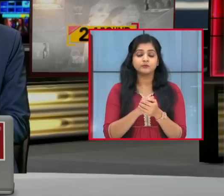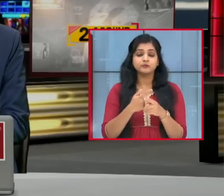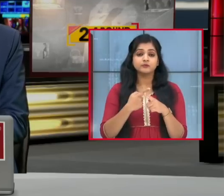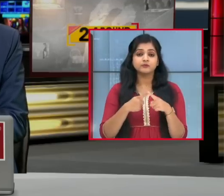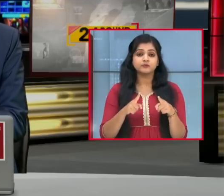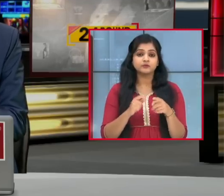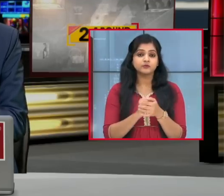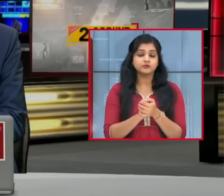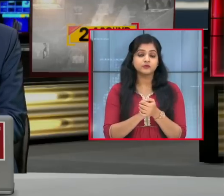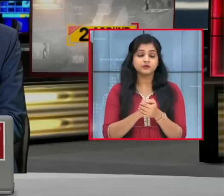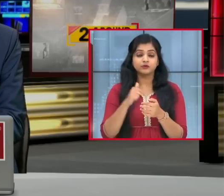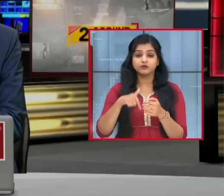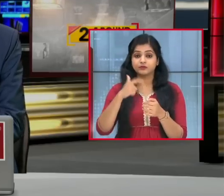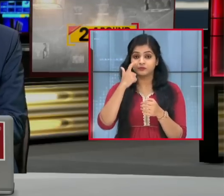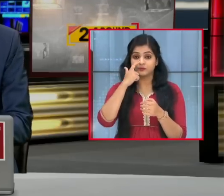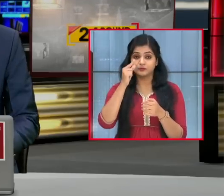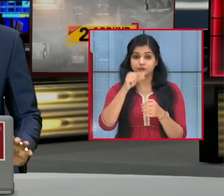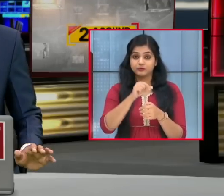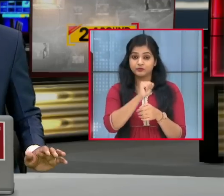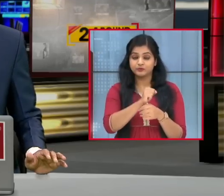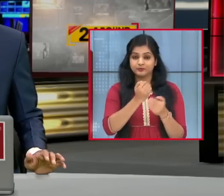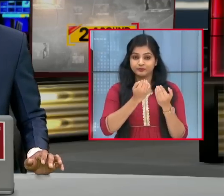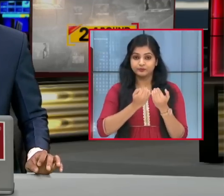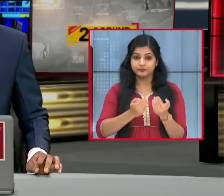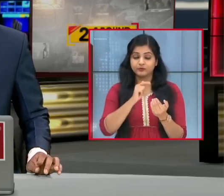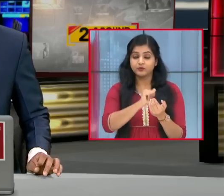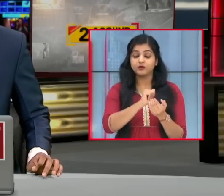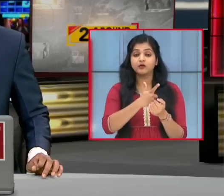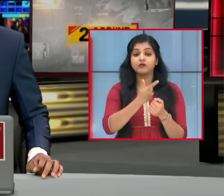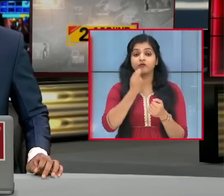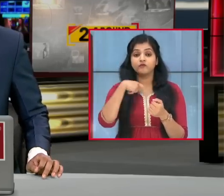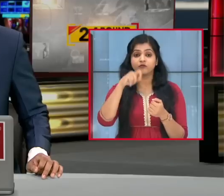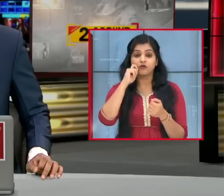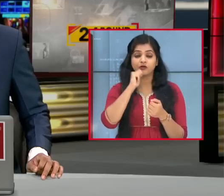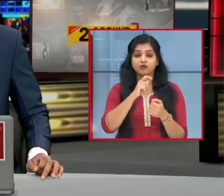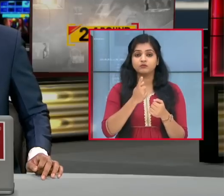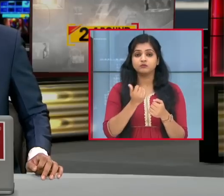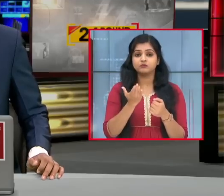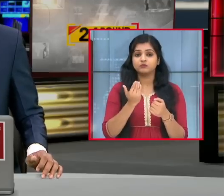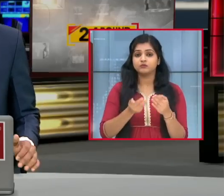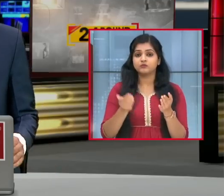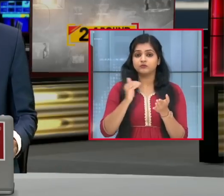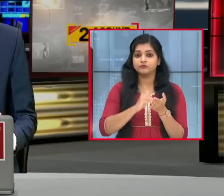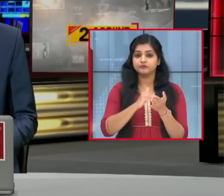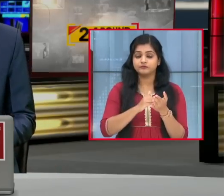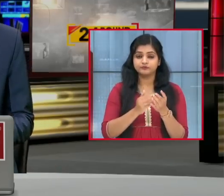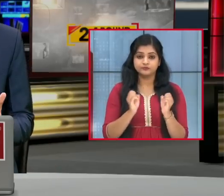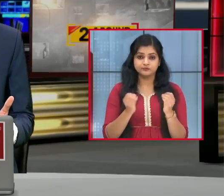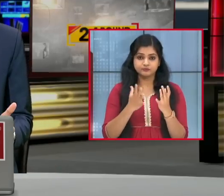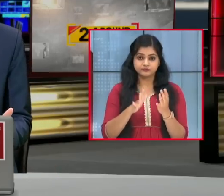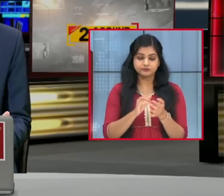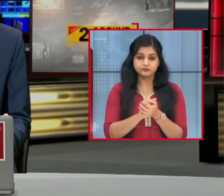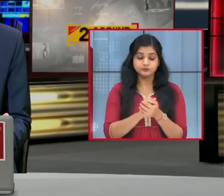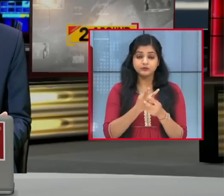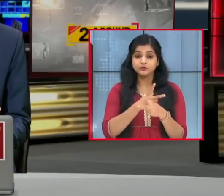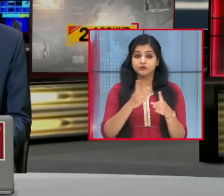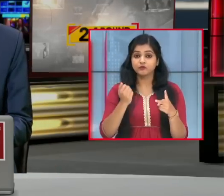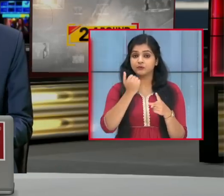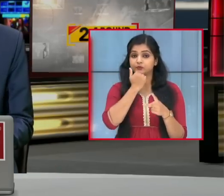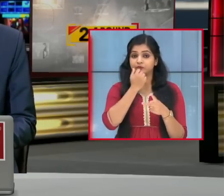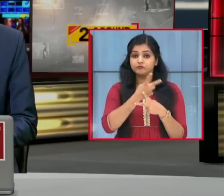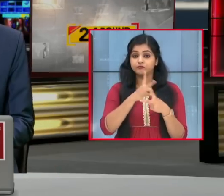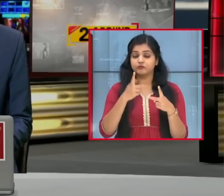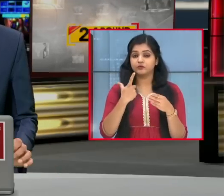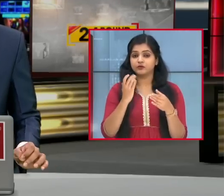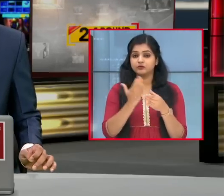മറ്റേ ഈ സ്ത്രീയുടെ ഭർത്താവാണ് ഈ രീതിയിൽ പണം ആവശ്യപ്പെട്ടുകൊണ്ട് രംഗത്ത് വന്നത്. അങ്ങനെ പല രീതികളിൽ കുറ്റങ്ങൾ